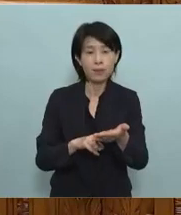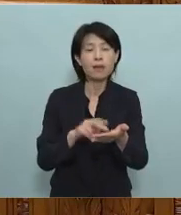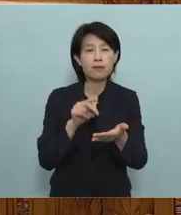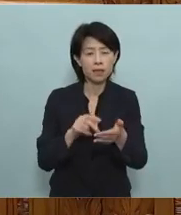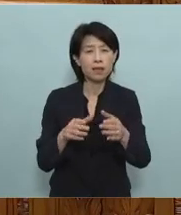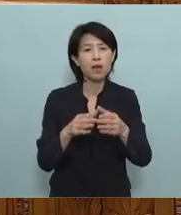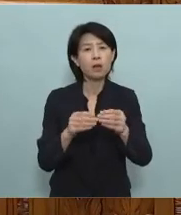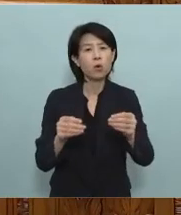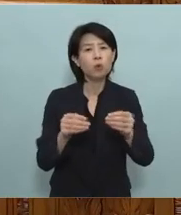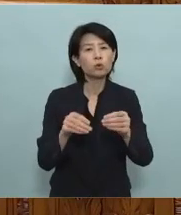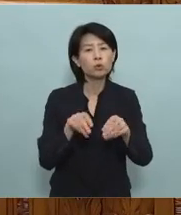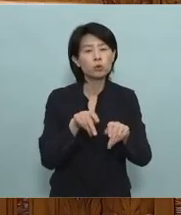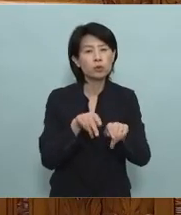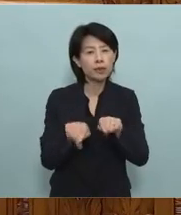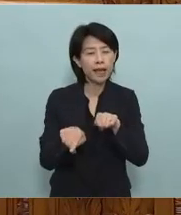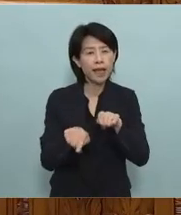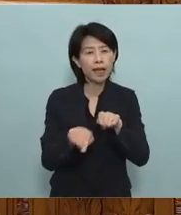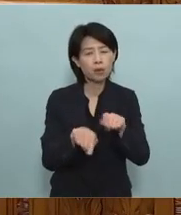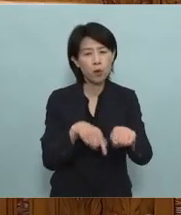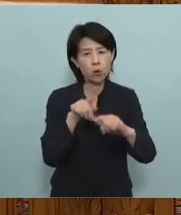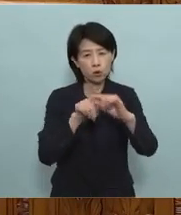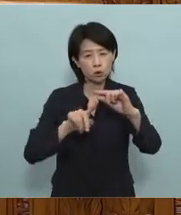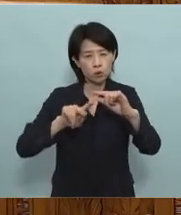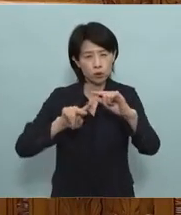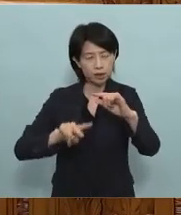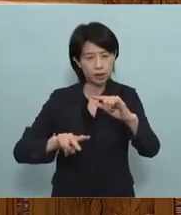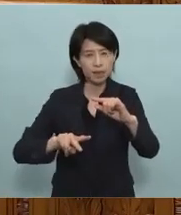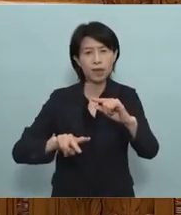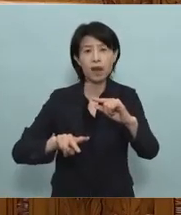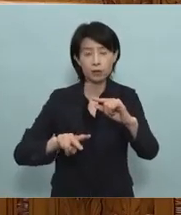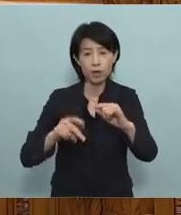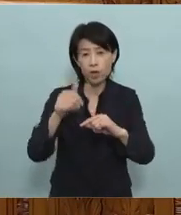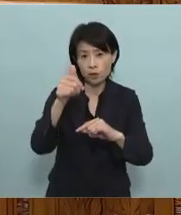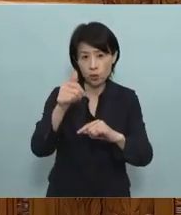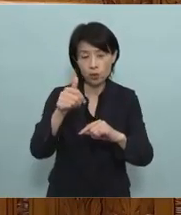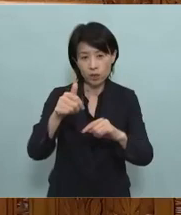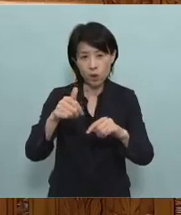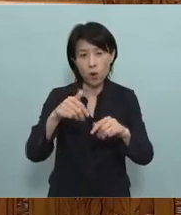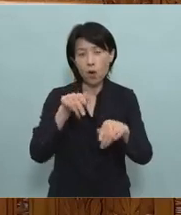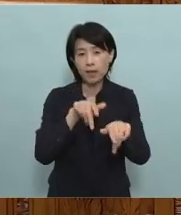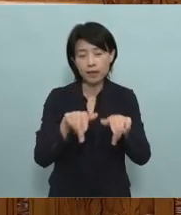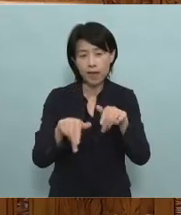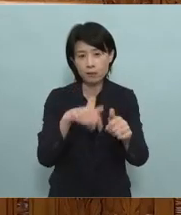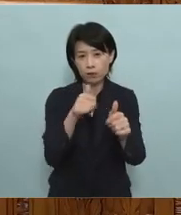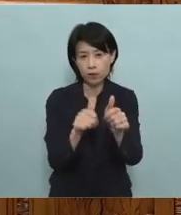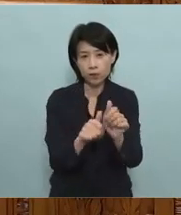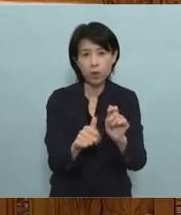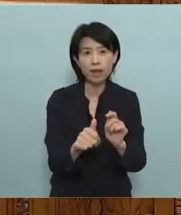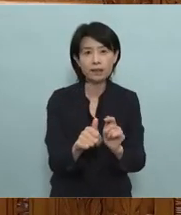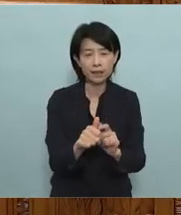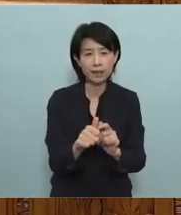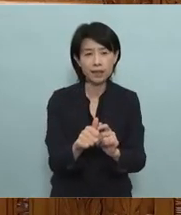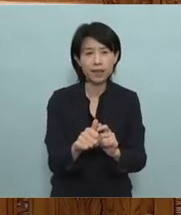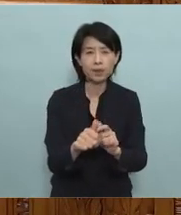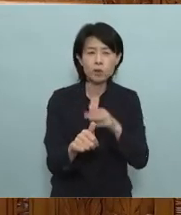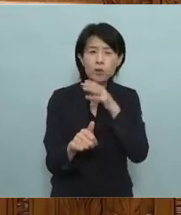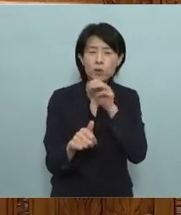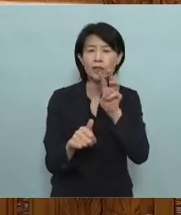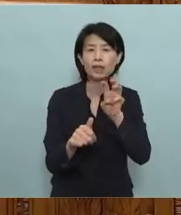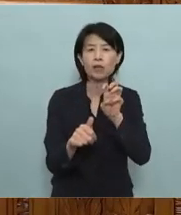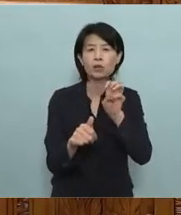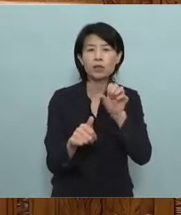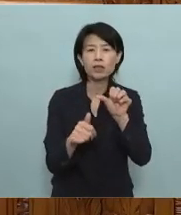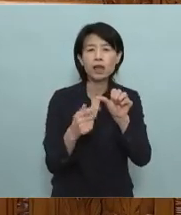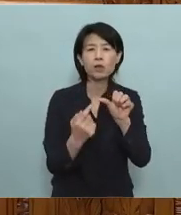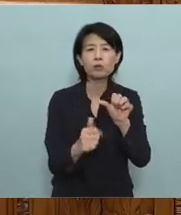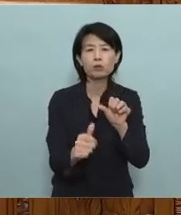国政の中枢を動かす権限を有する総理の政務秘書官に、なぜ31歳のご子息を